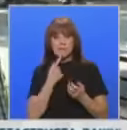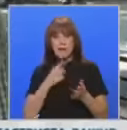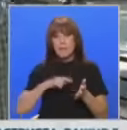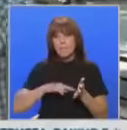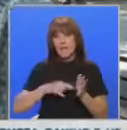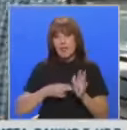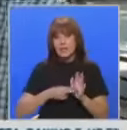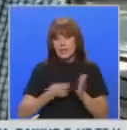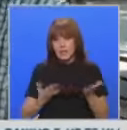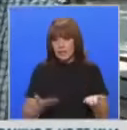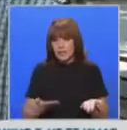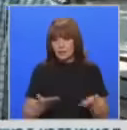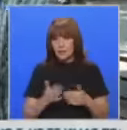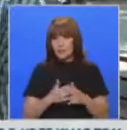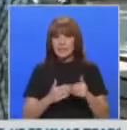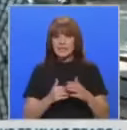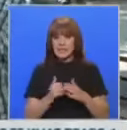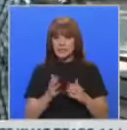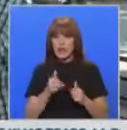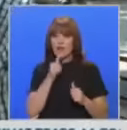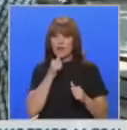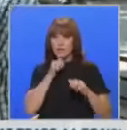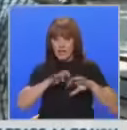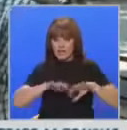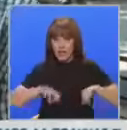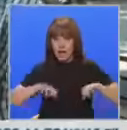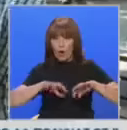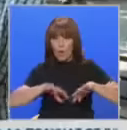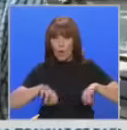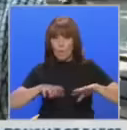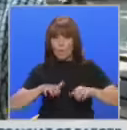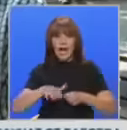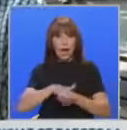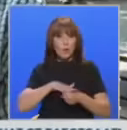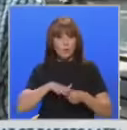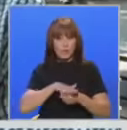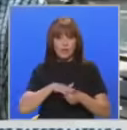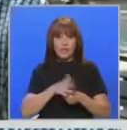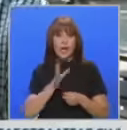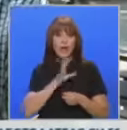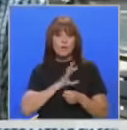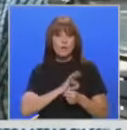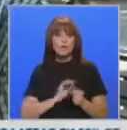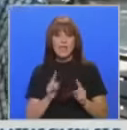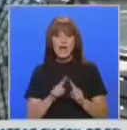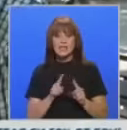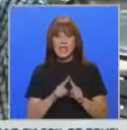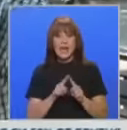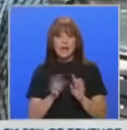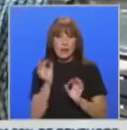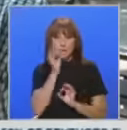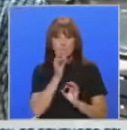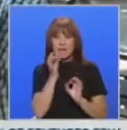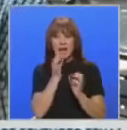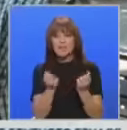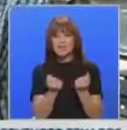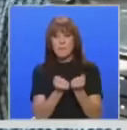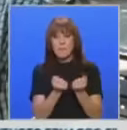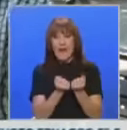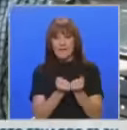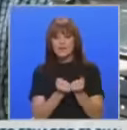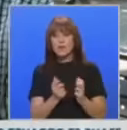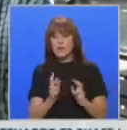на такива конструкции, водата подкопава основите. По този начин се получава една кухина между основата и твърдата почва